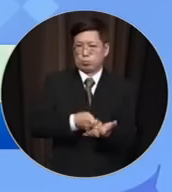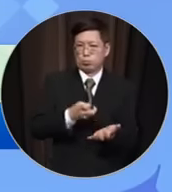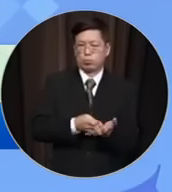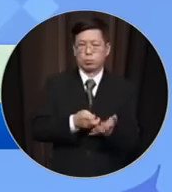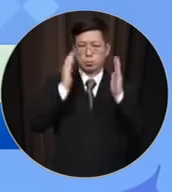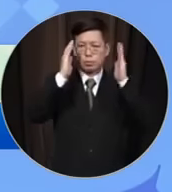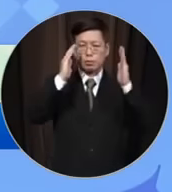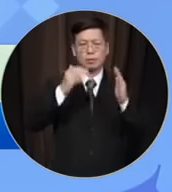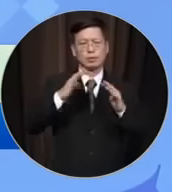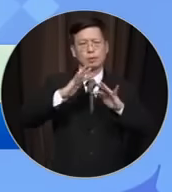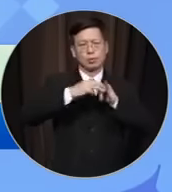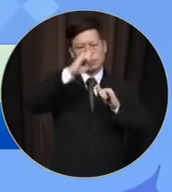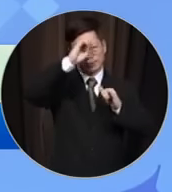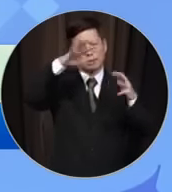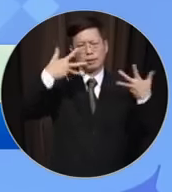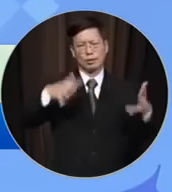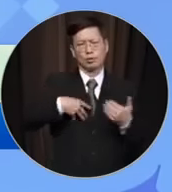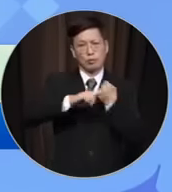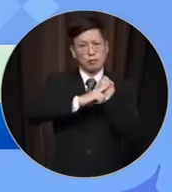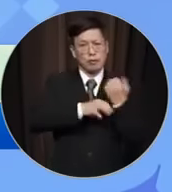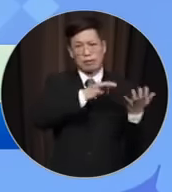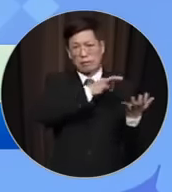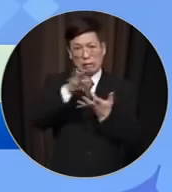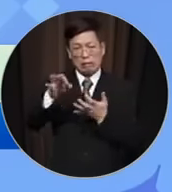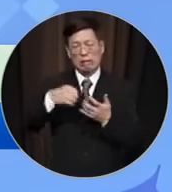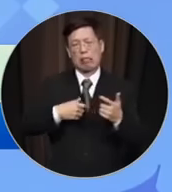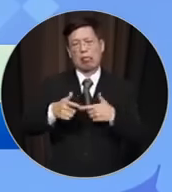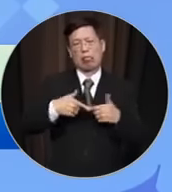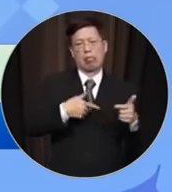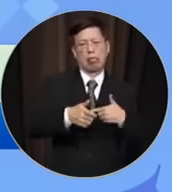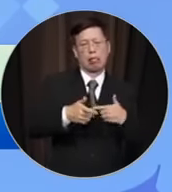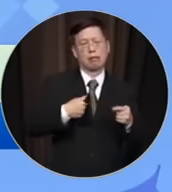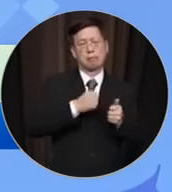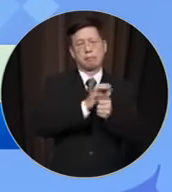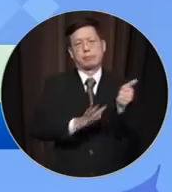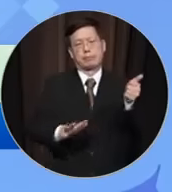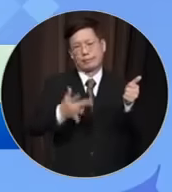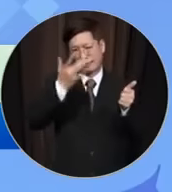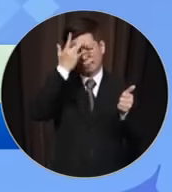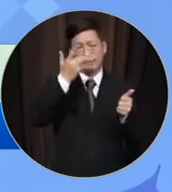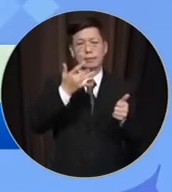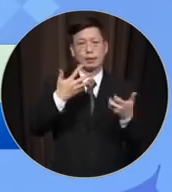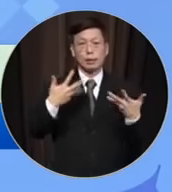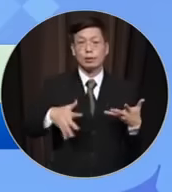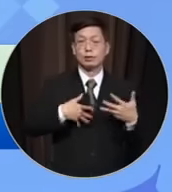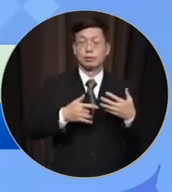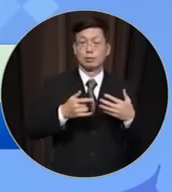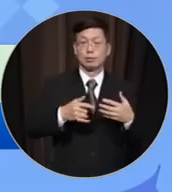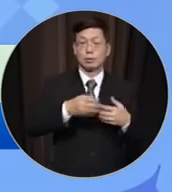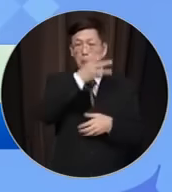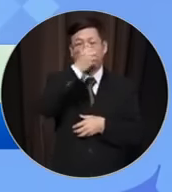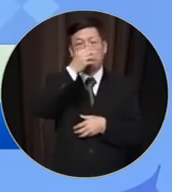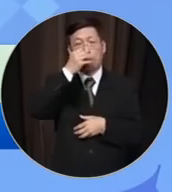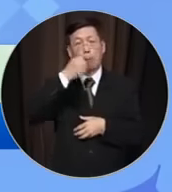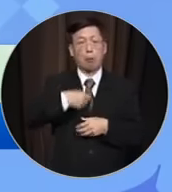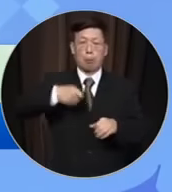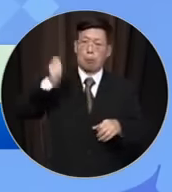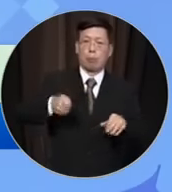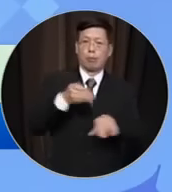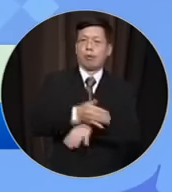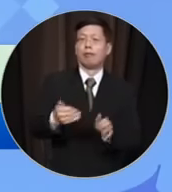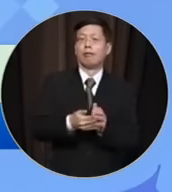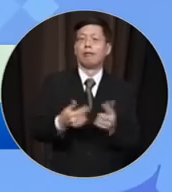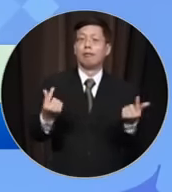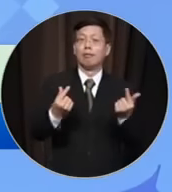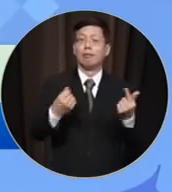党却在国会有许多法案无法落实而成为绊脚石，有许多草案匆匆审查就了事